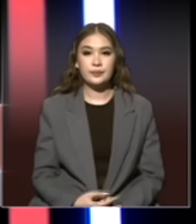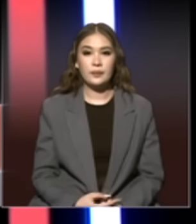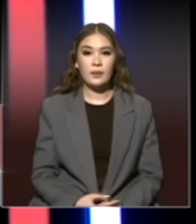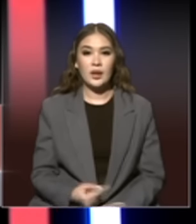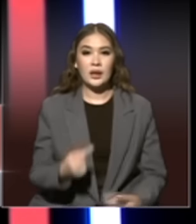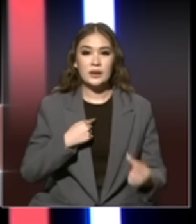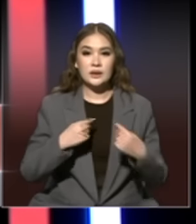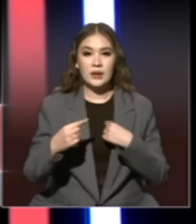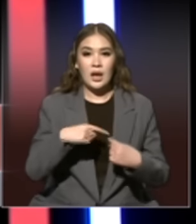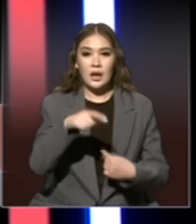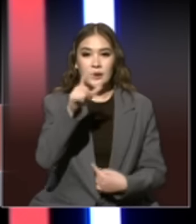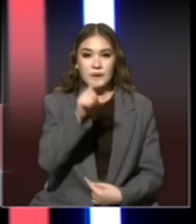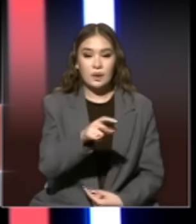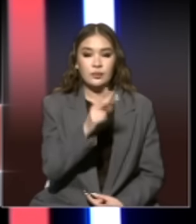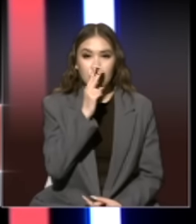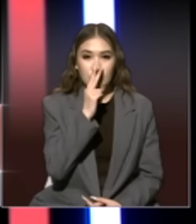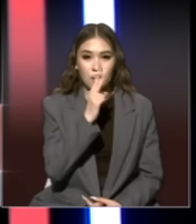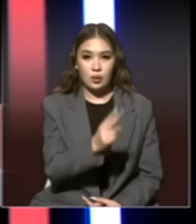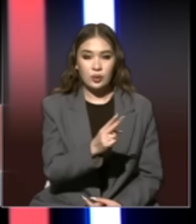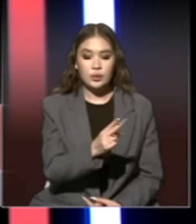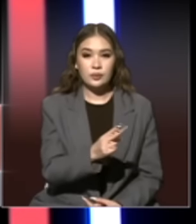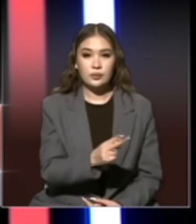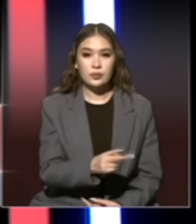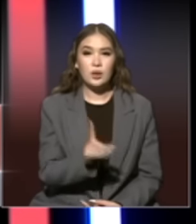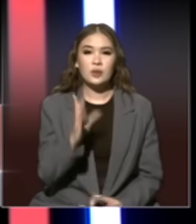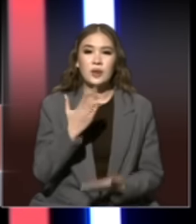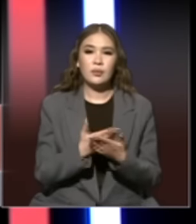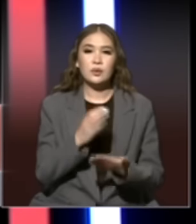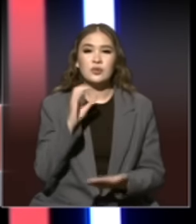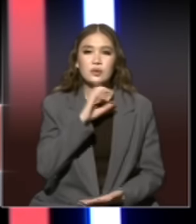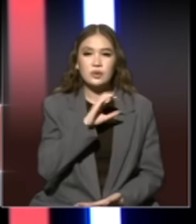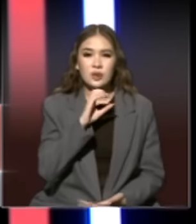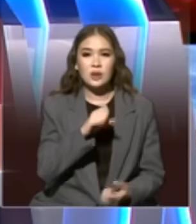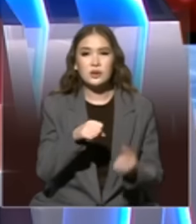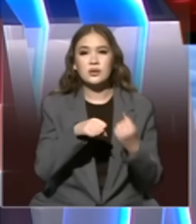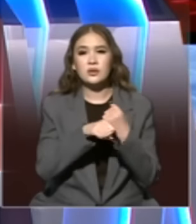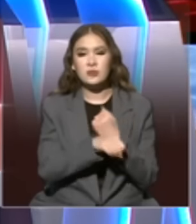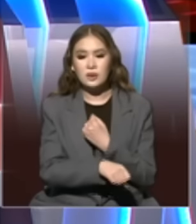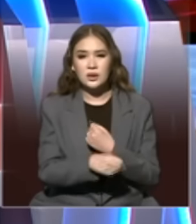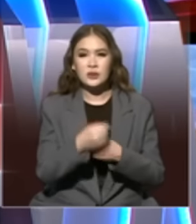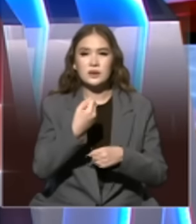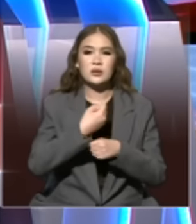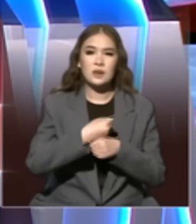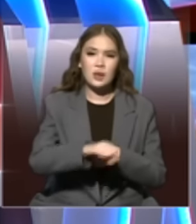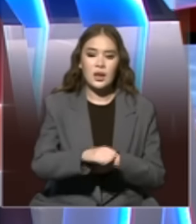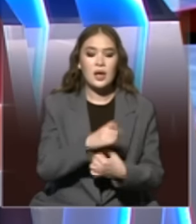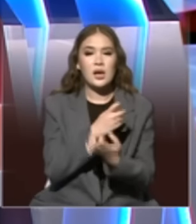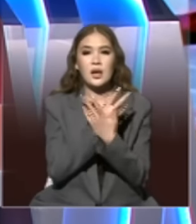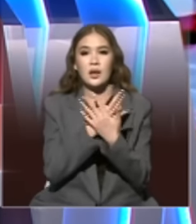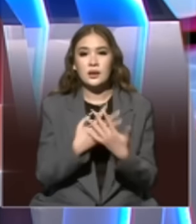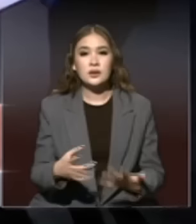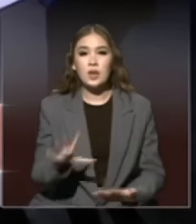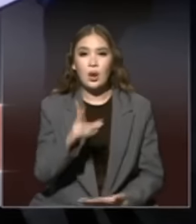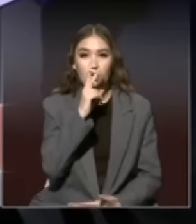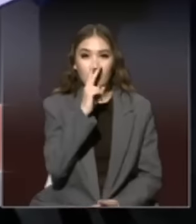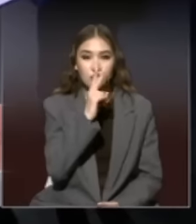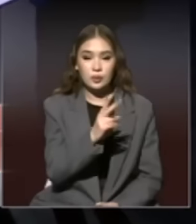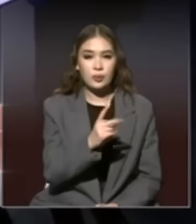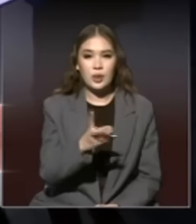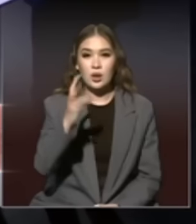қиналып жатқан, қысылып жатқан азаматты көріп тұрып, немесе ұрлық болды, зорлық болды, зомбылық болды, осыны көріп тұрып